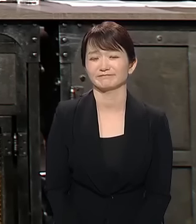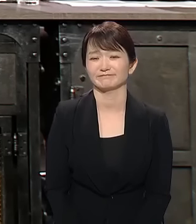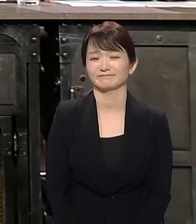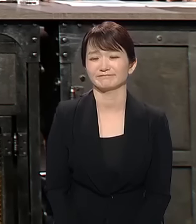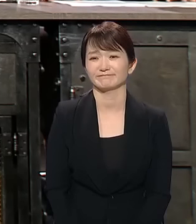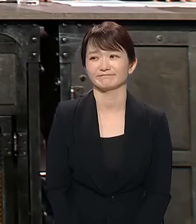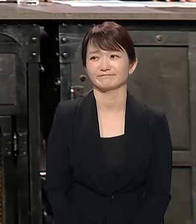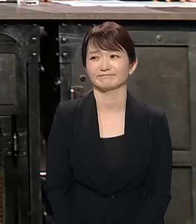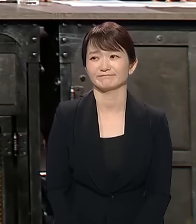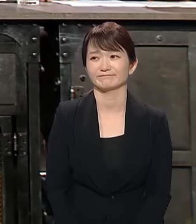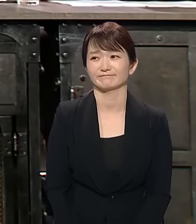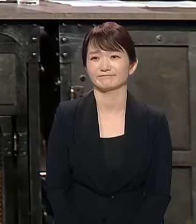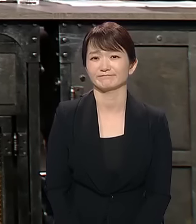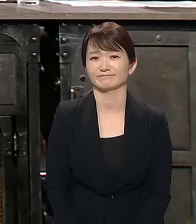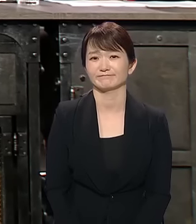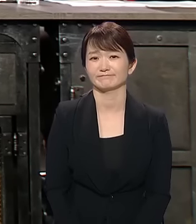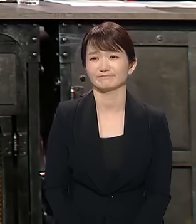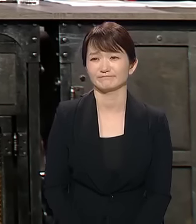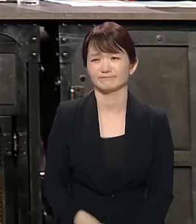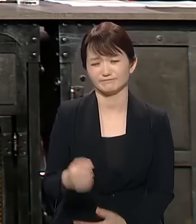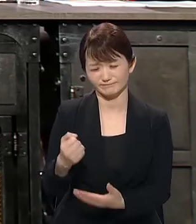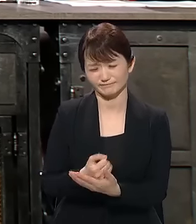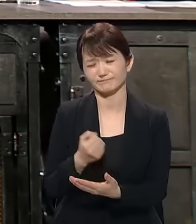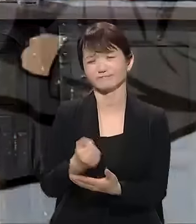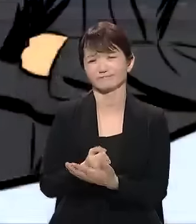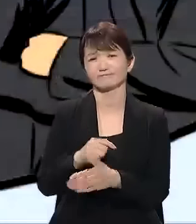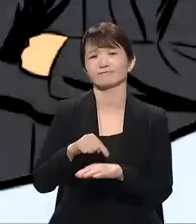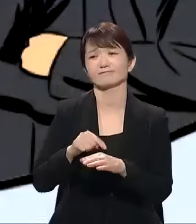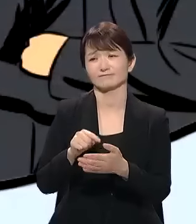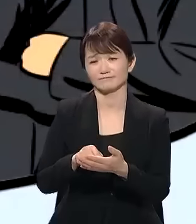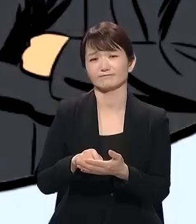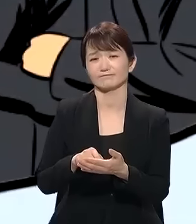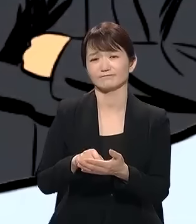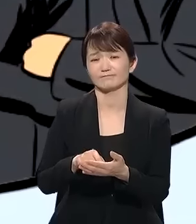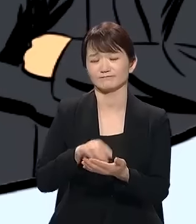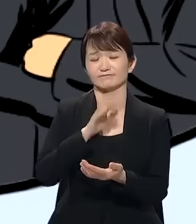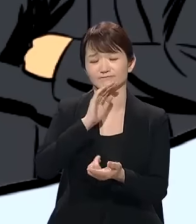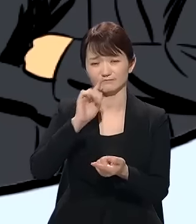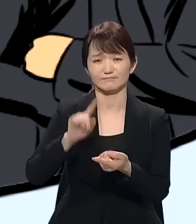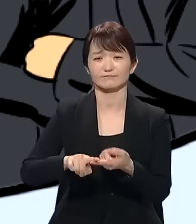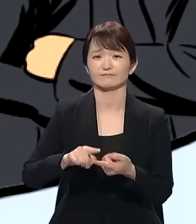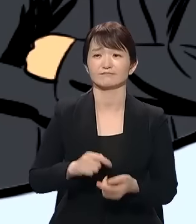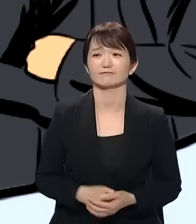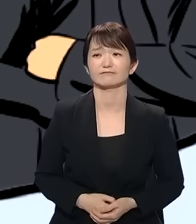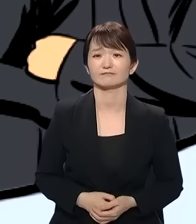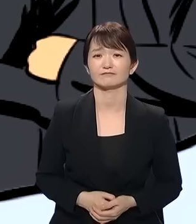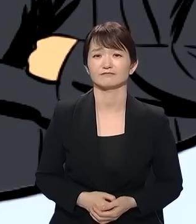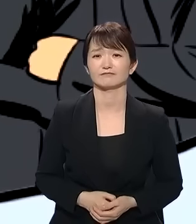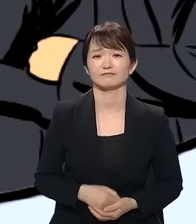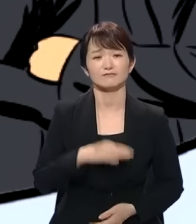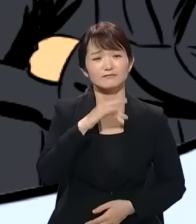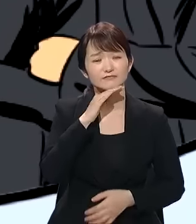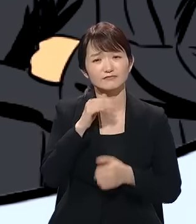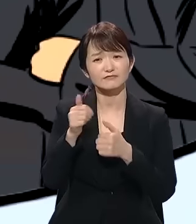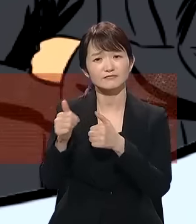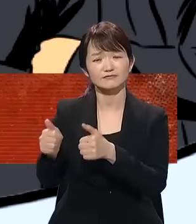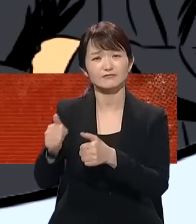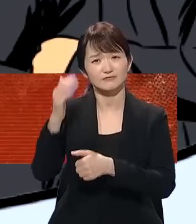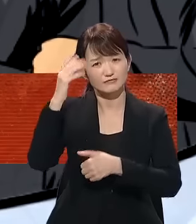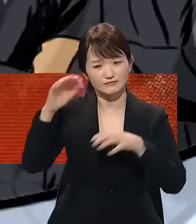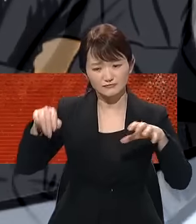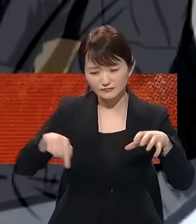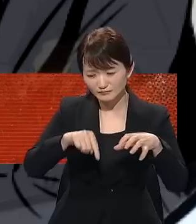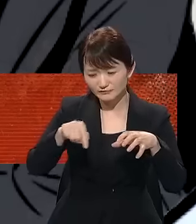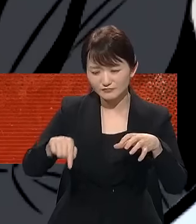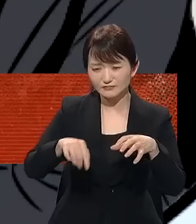달려볼게요. 서운하신 마음은 뭐 당연히 서운하실 겁니다. 그런데 요즘 이제 세대에 따라서 굉장히 우리나라의